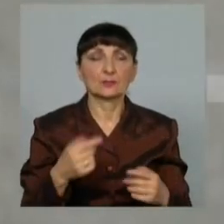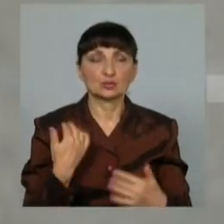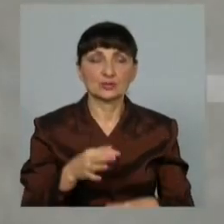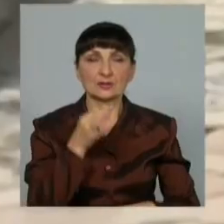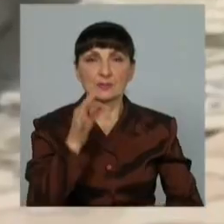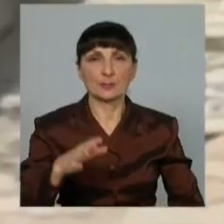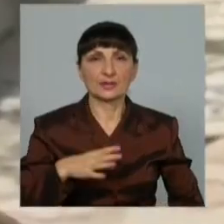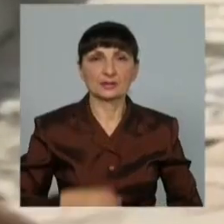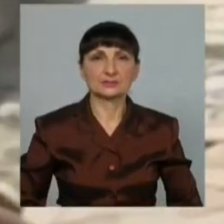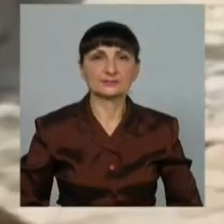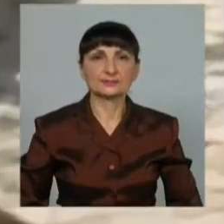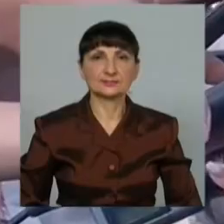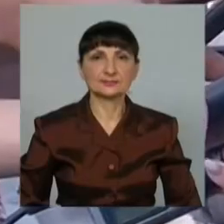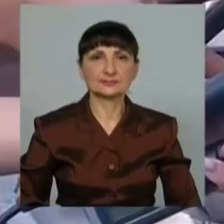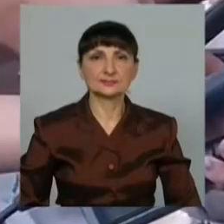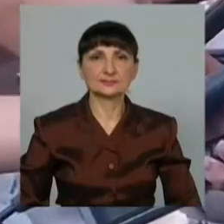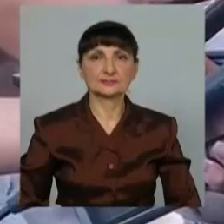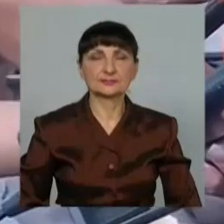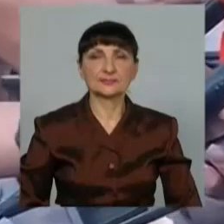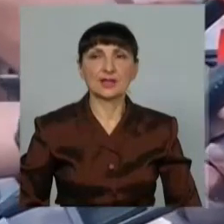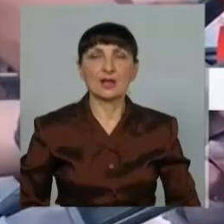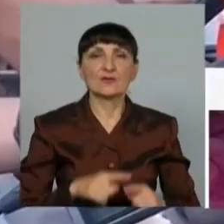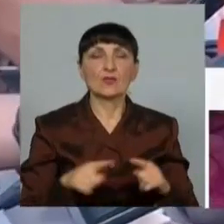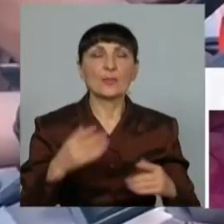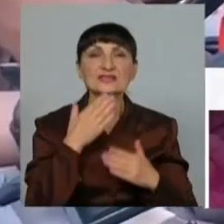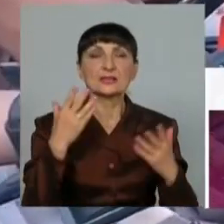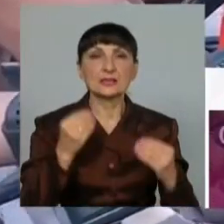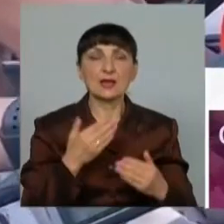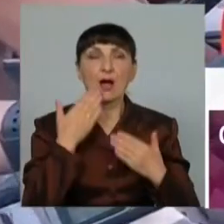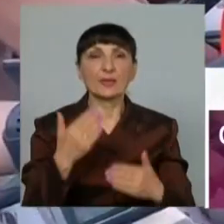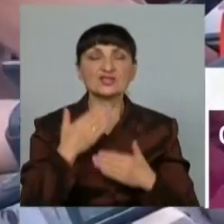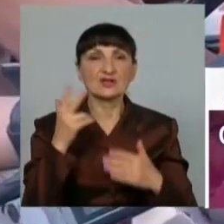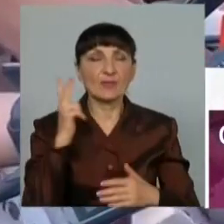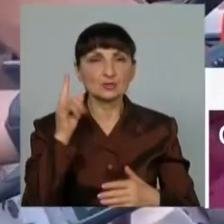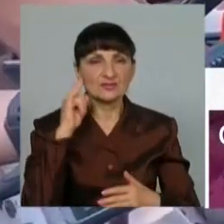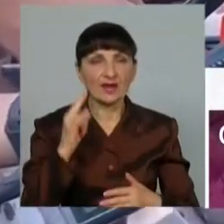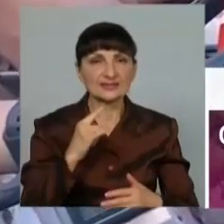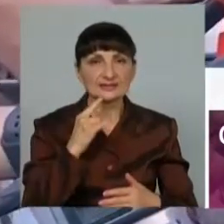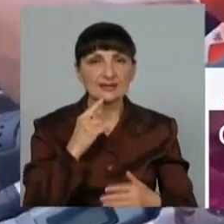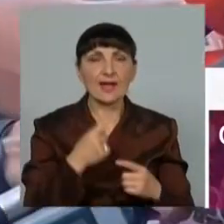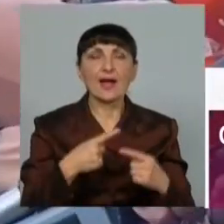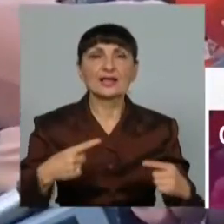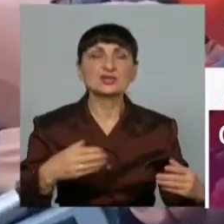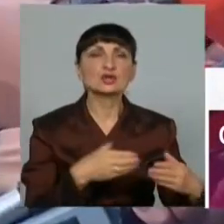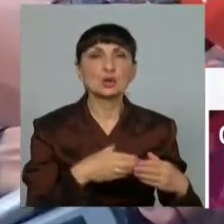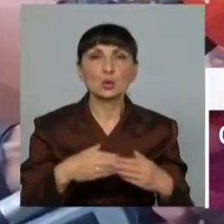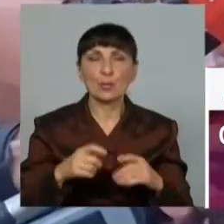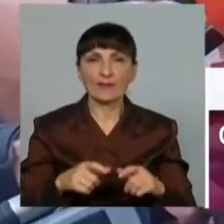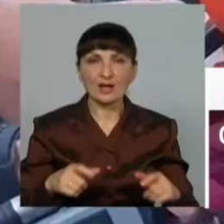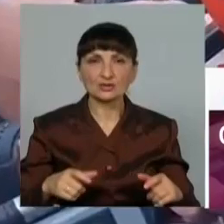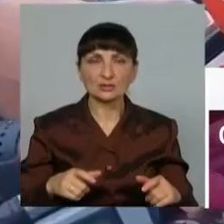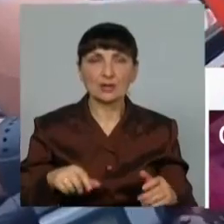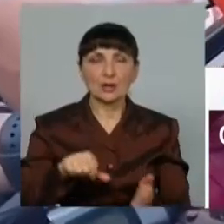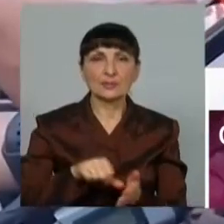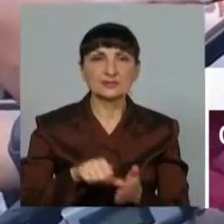ждать. В последние дни участились случаи обращения в посольство Казахстана различных групп граждан,